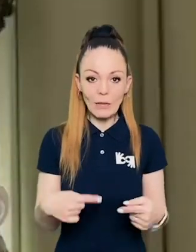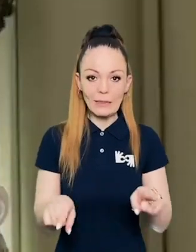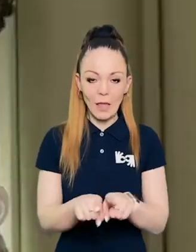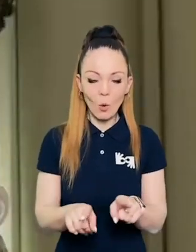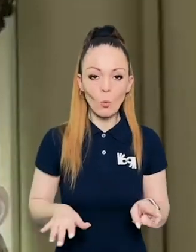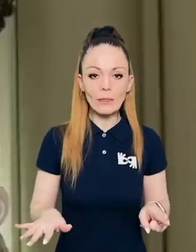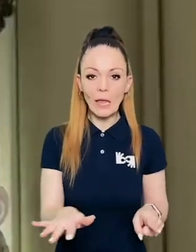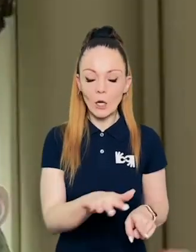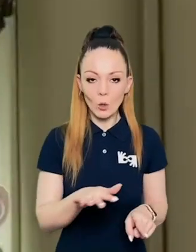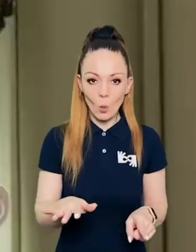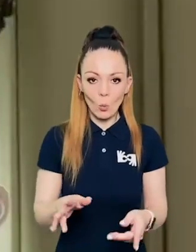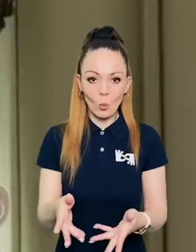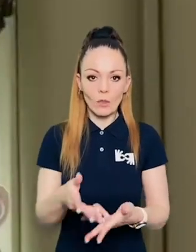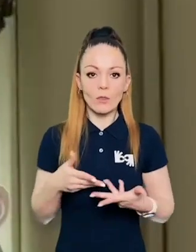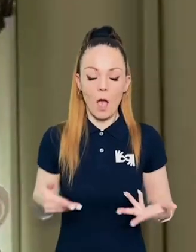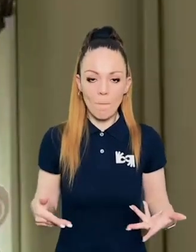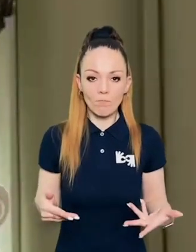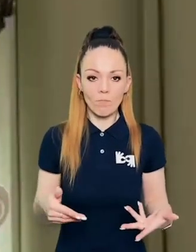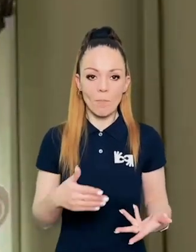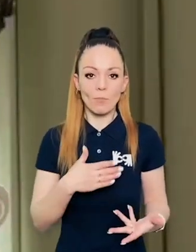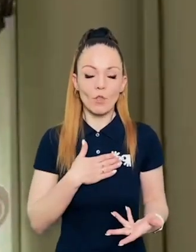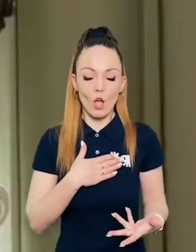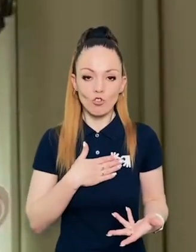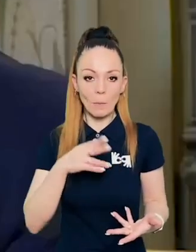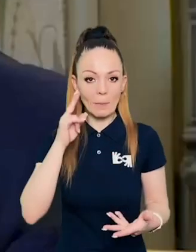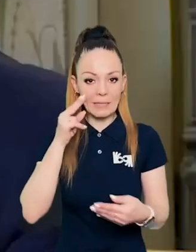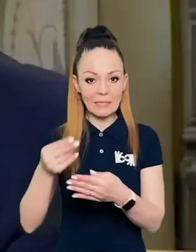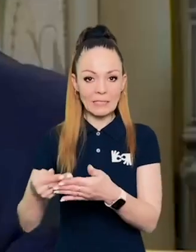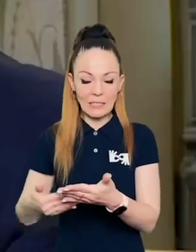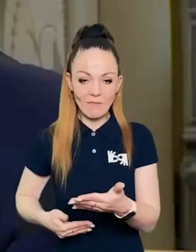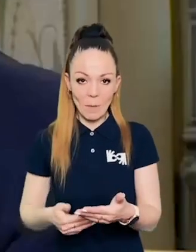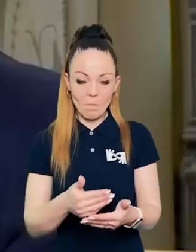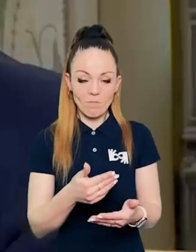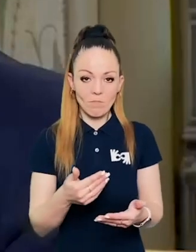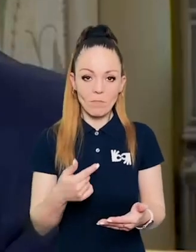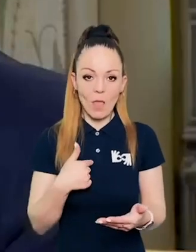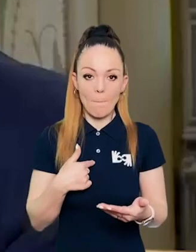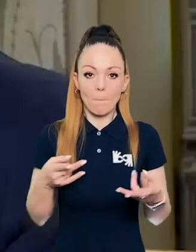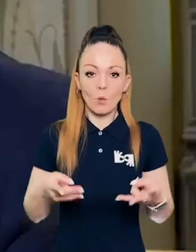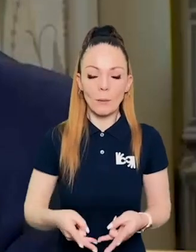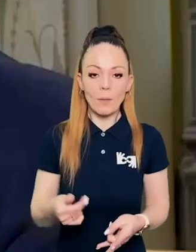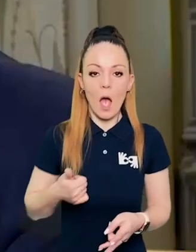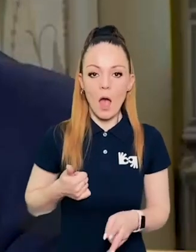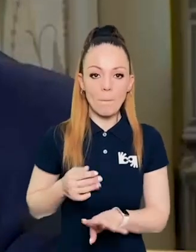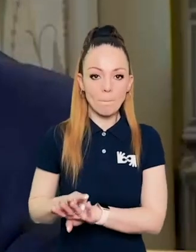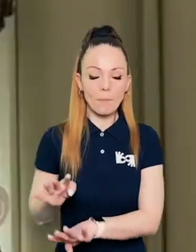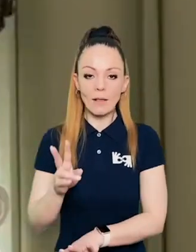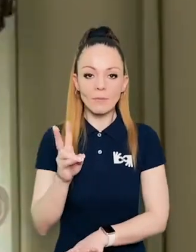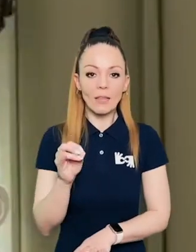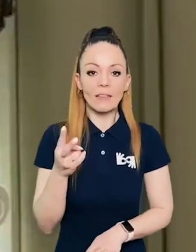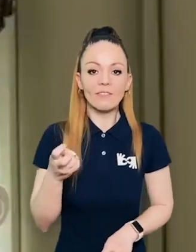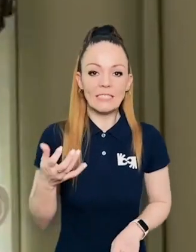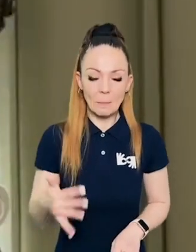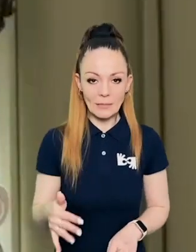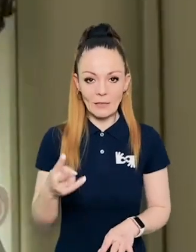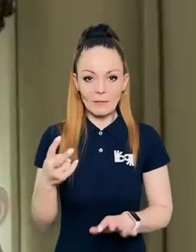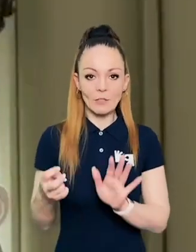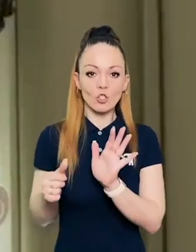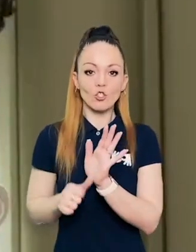одно так воно і є. Тому що таку територію нам, по нашим цифрам, нам потрібна армія